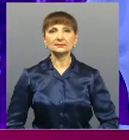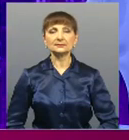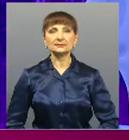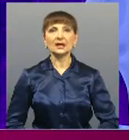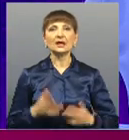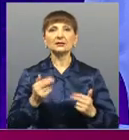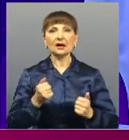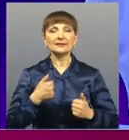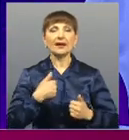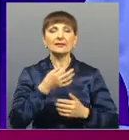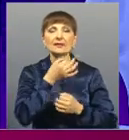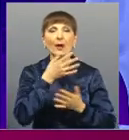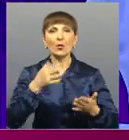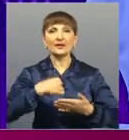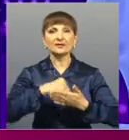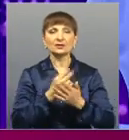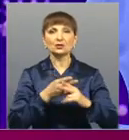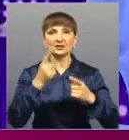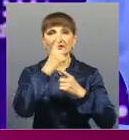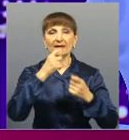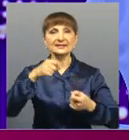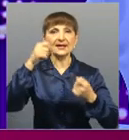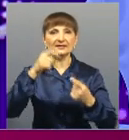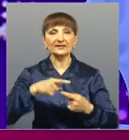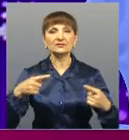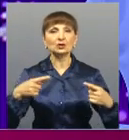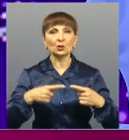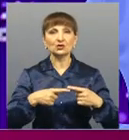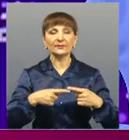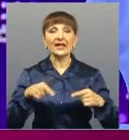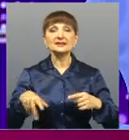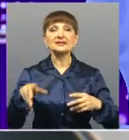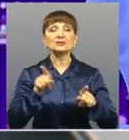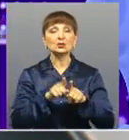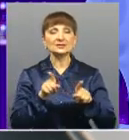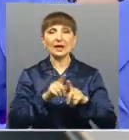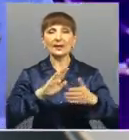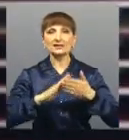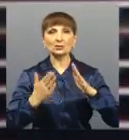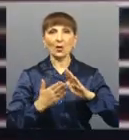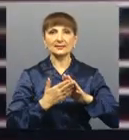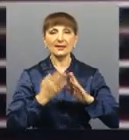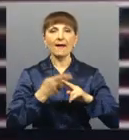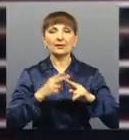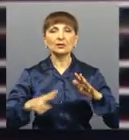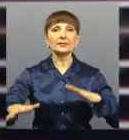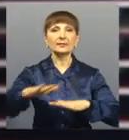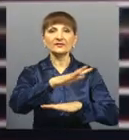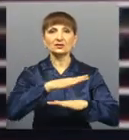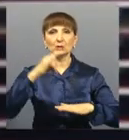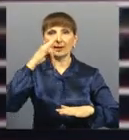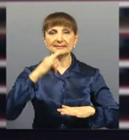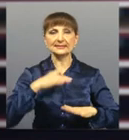Ну, здесь я не могу подтвердить, что эта информация соответствует действительности. Здесь вся та же самая ситуация, которая распространяется на